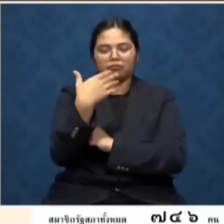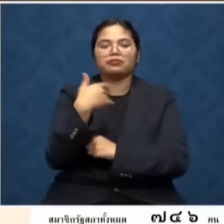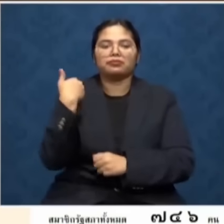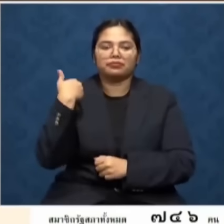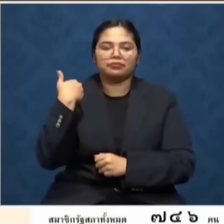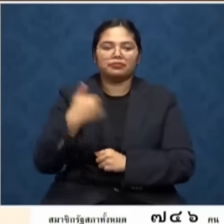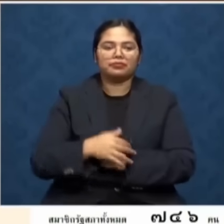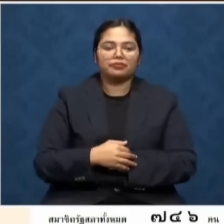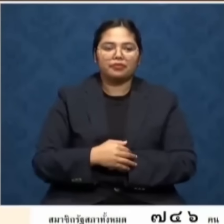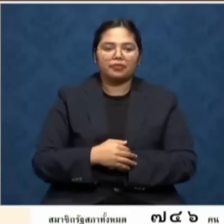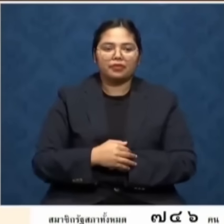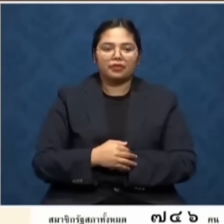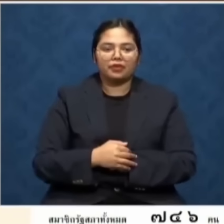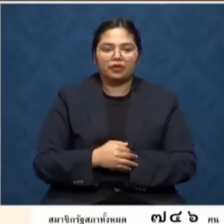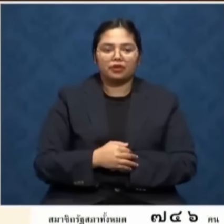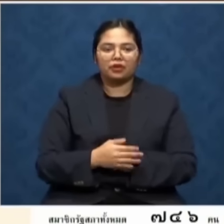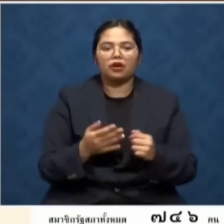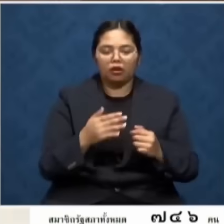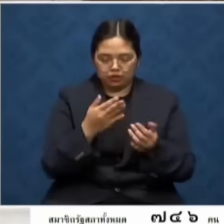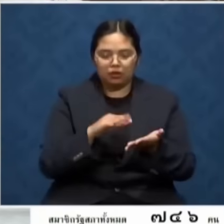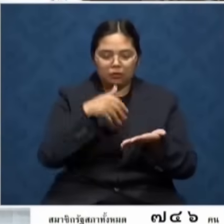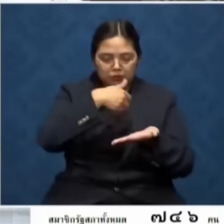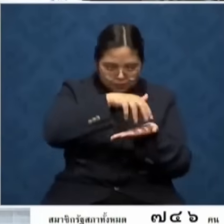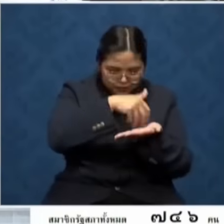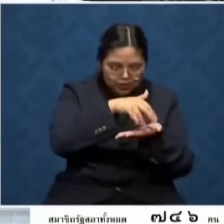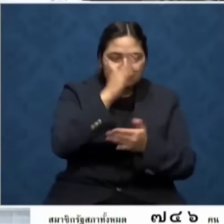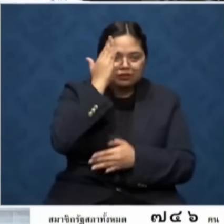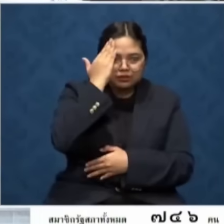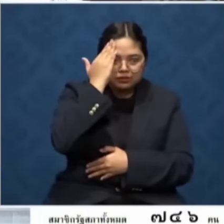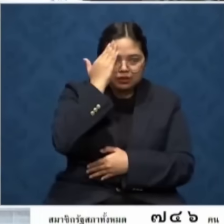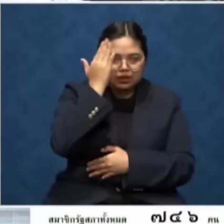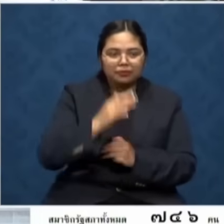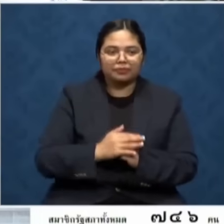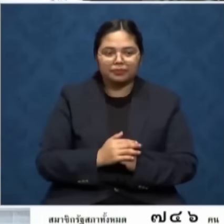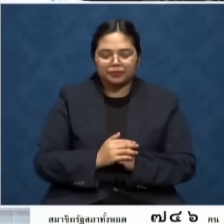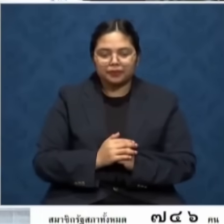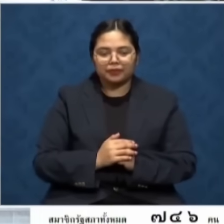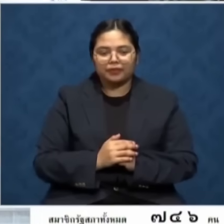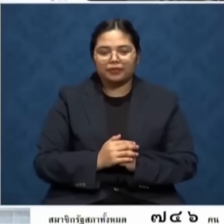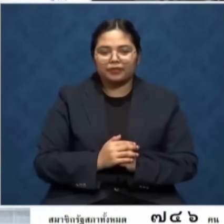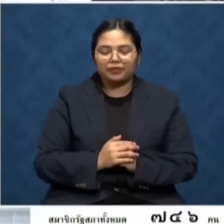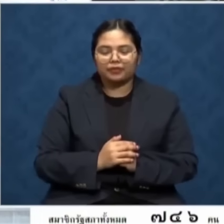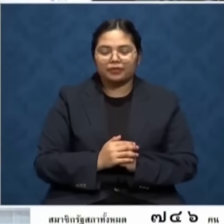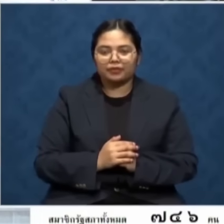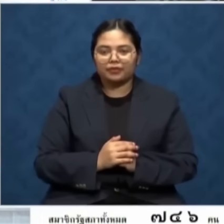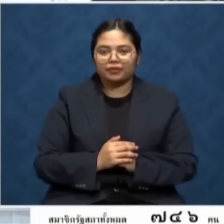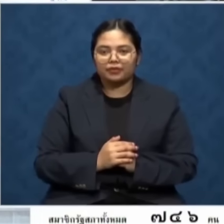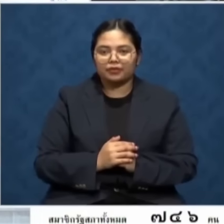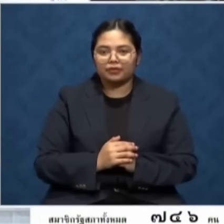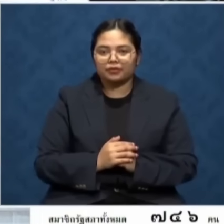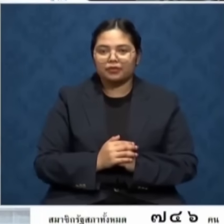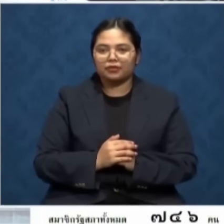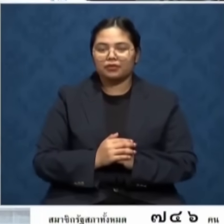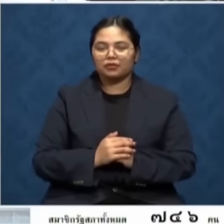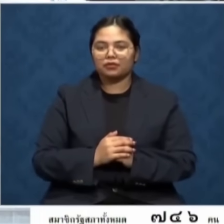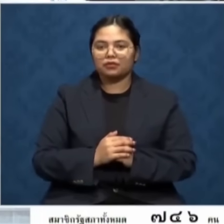รียนให้ท่านพระวิทยาแก้วประดัยทราบนะครับอีกเรื่องนึงที่ท่านพูดถึงกรณีที่น